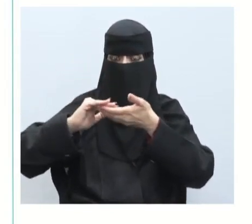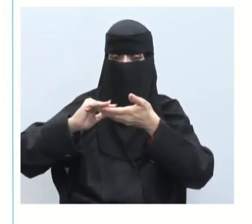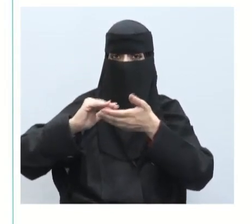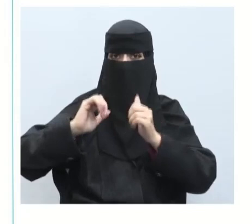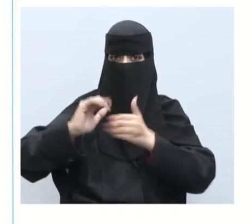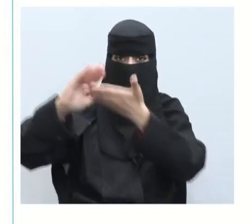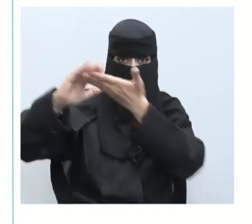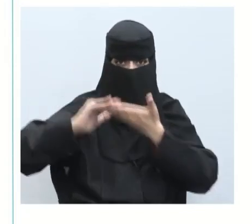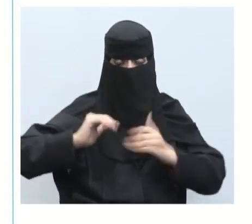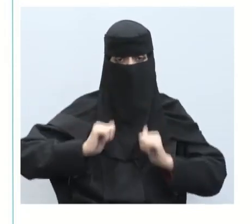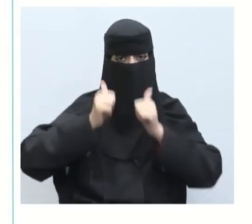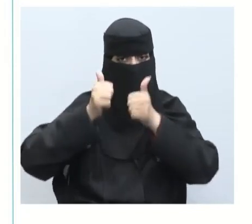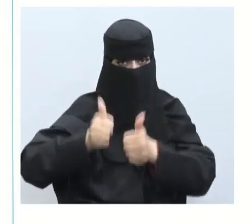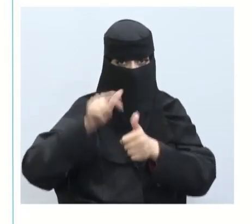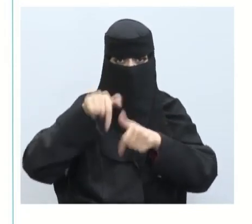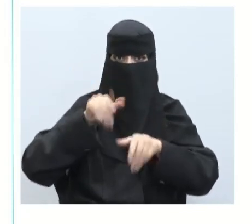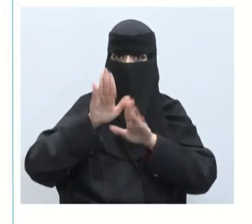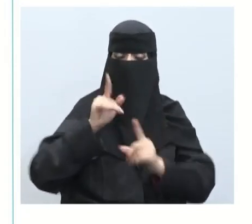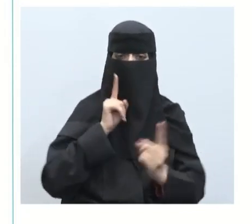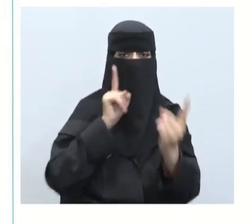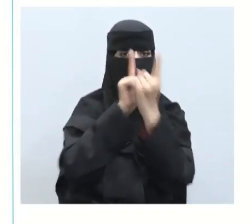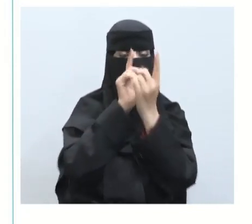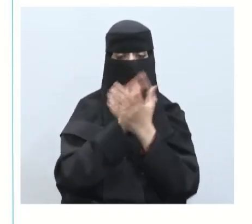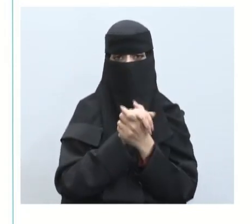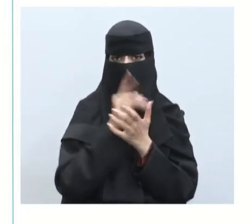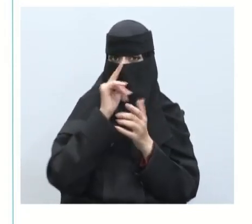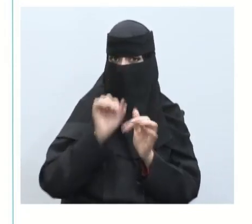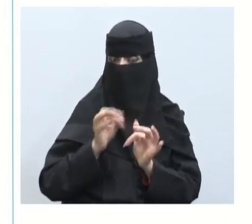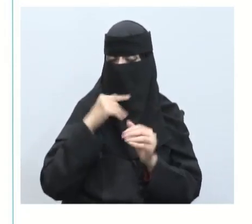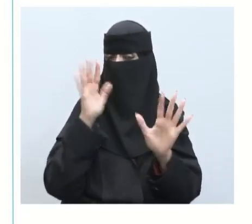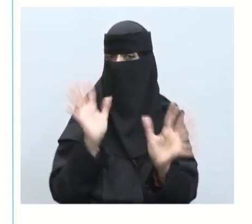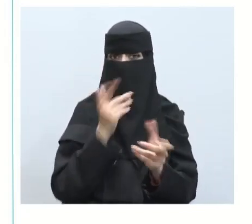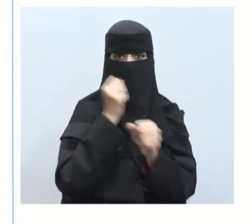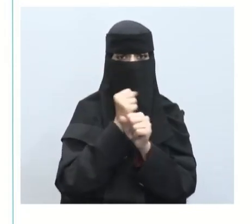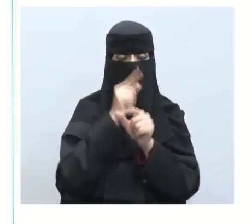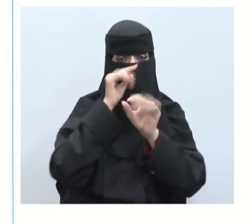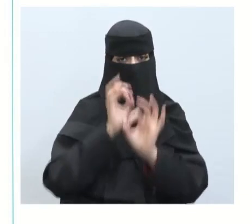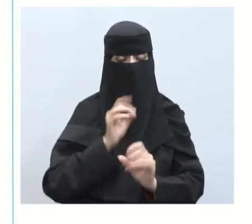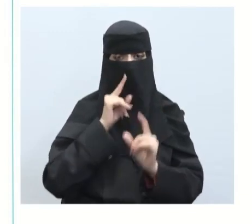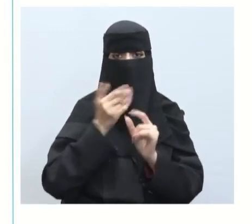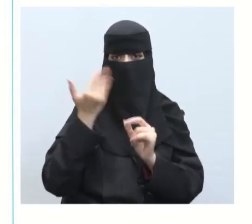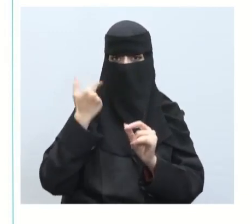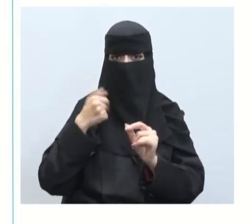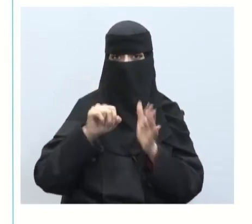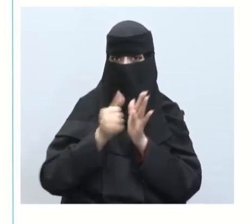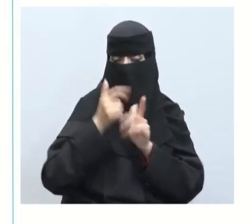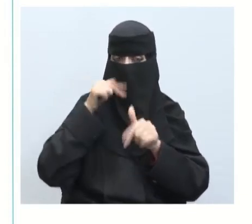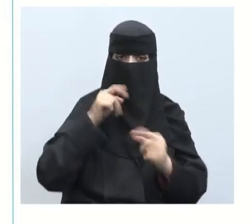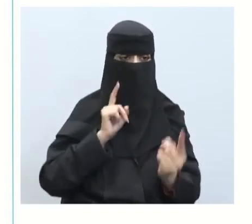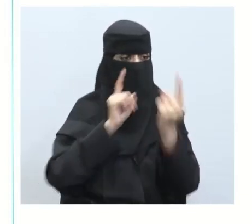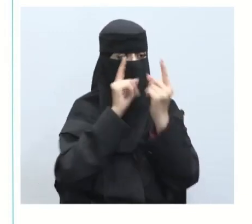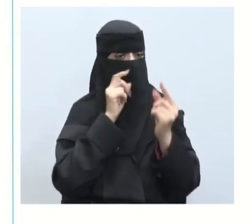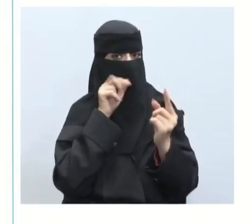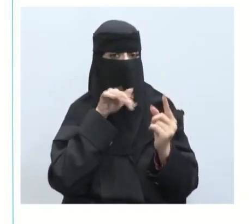او نعلم ان كل منصب يتطلب او كل وظيفه مقابله قبلها سيعقد المسؤول مقابله مع المرشح لكي